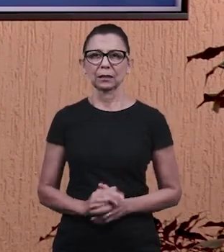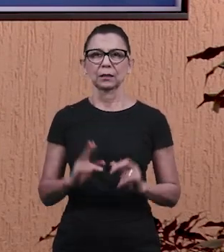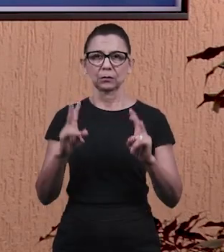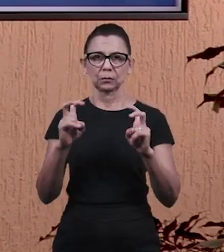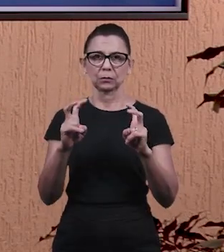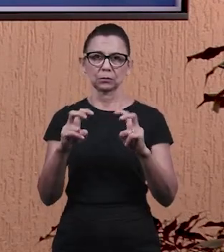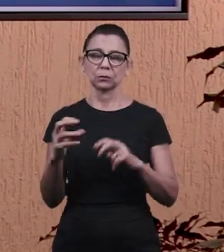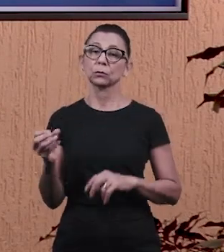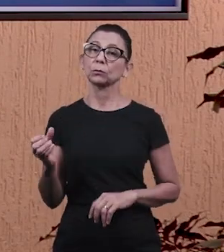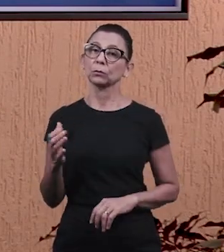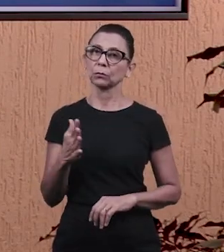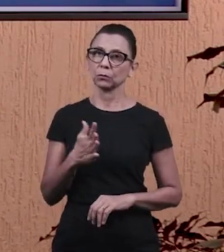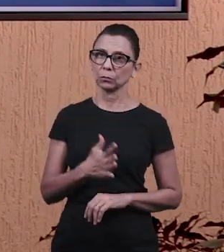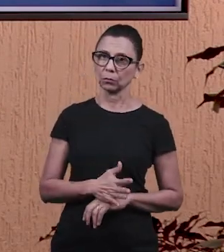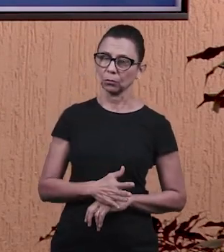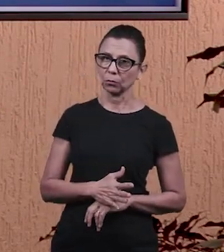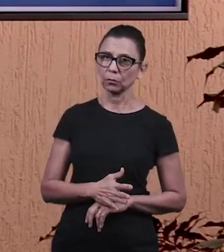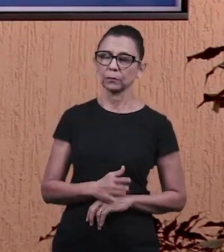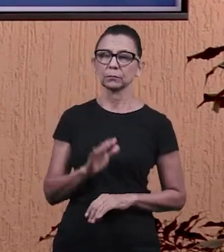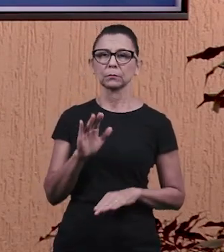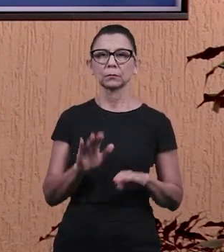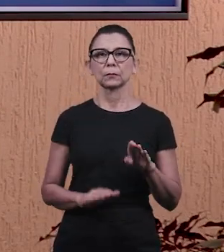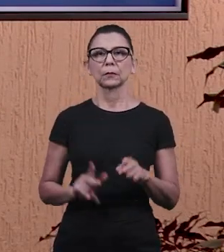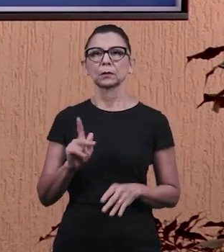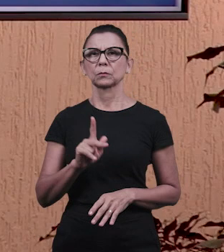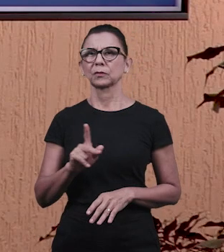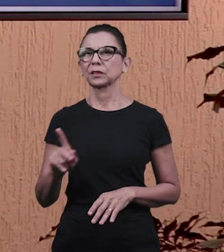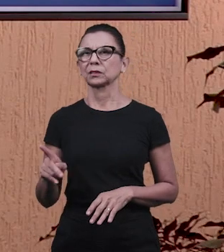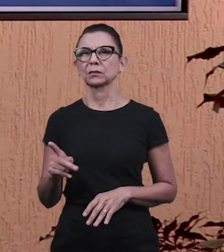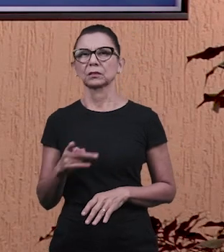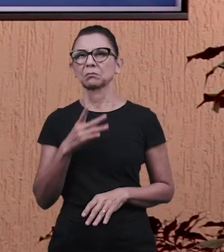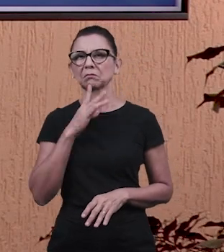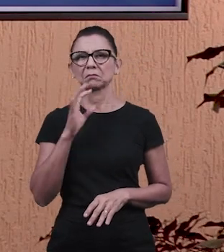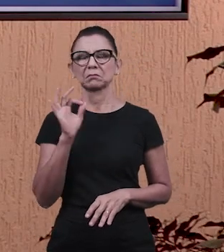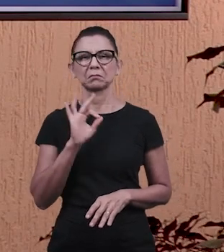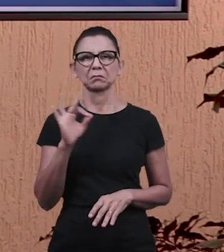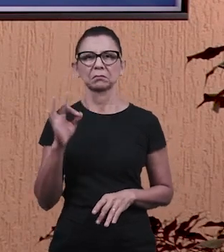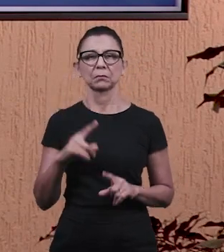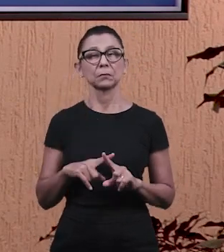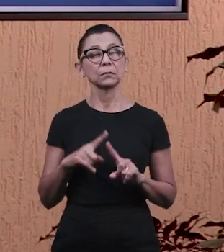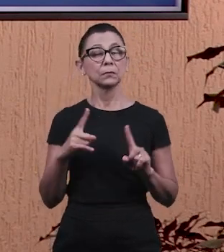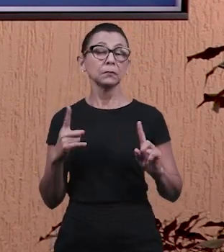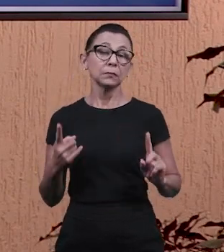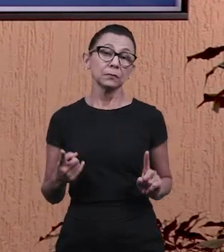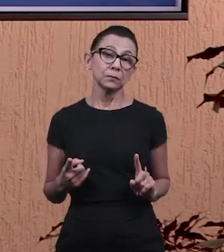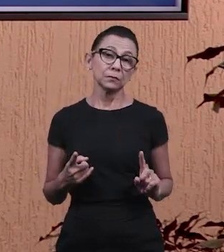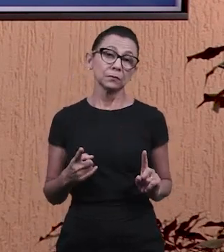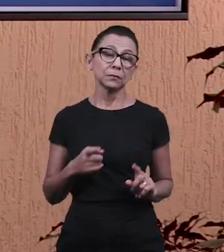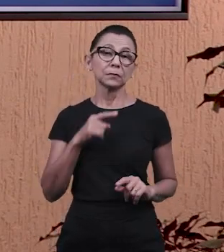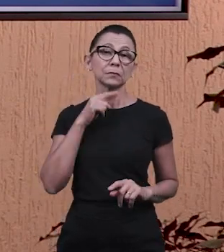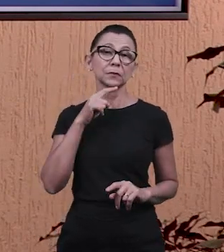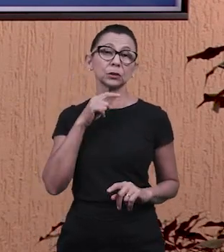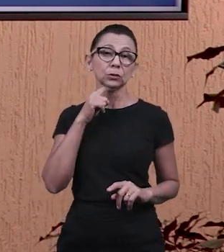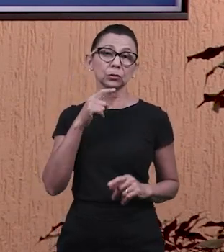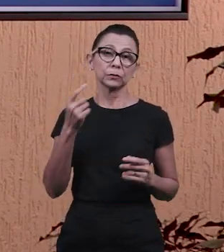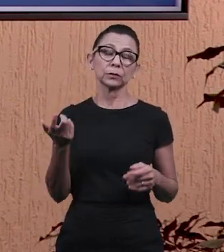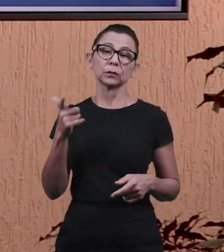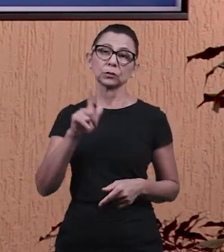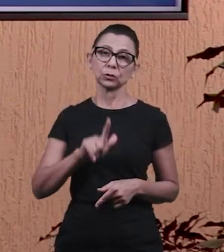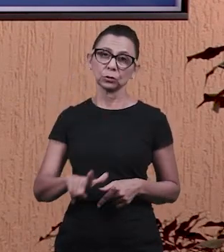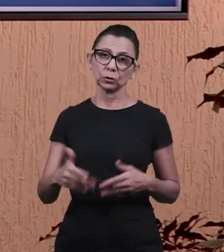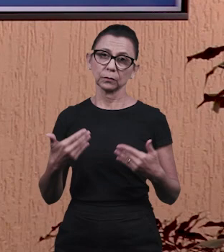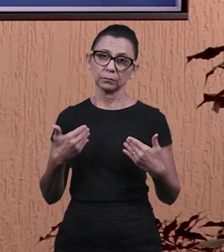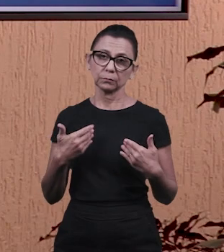новая тема для всех нас, наши учителя даже еще не слышали об этой теме. Но если вы будете иметь какие-то